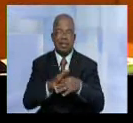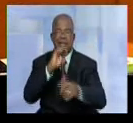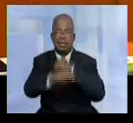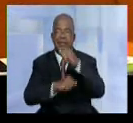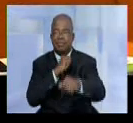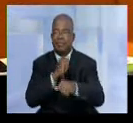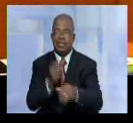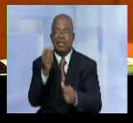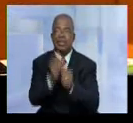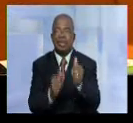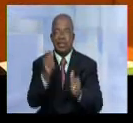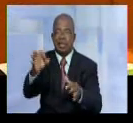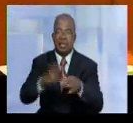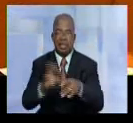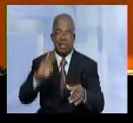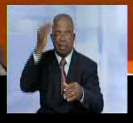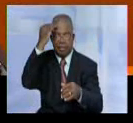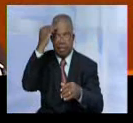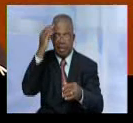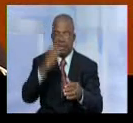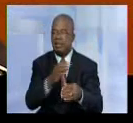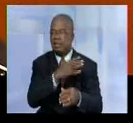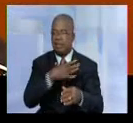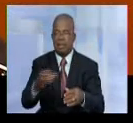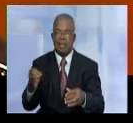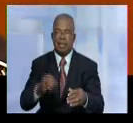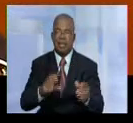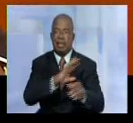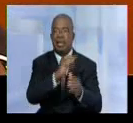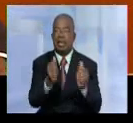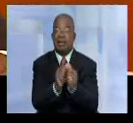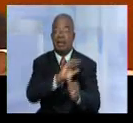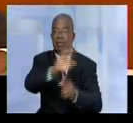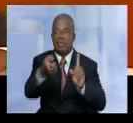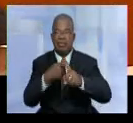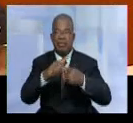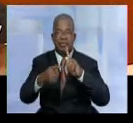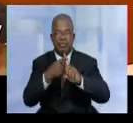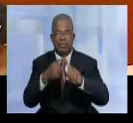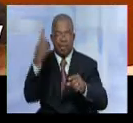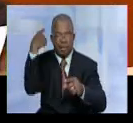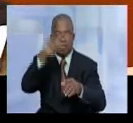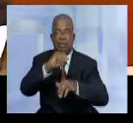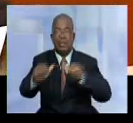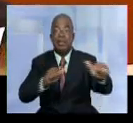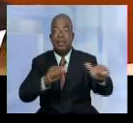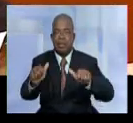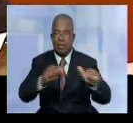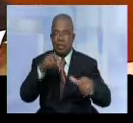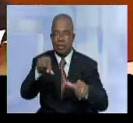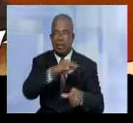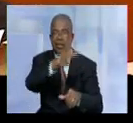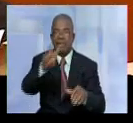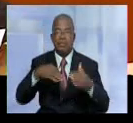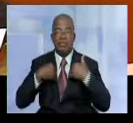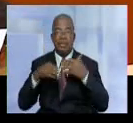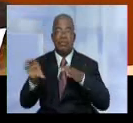chacun des membres du gouvernement et vos proches collaborateurs pour les actions que vous avez